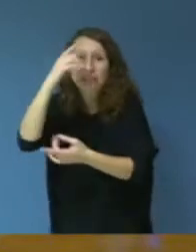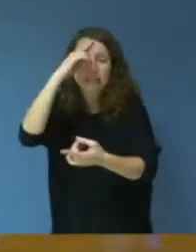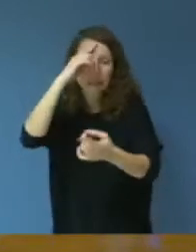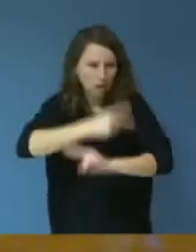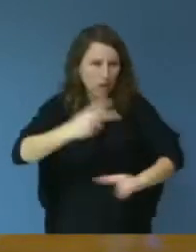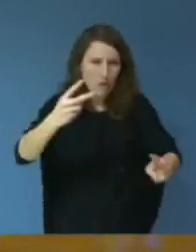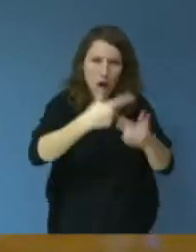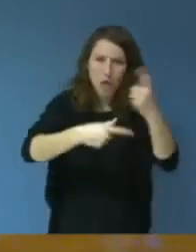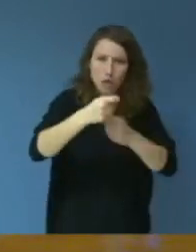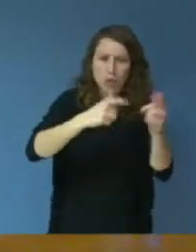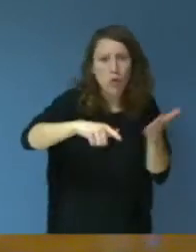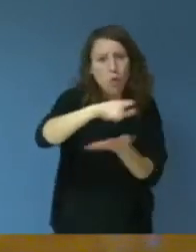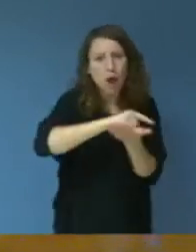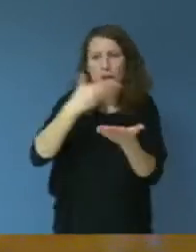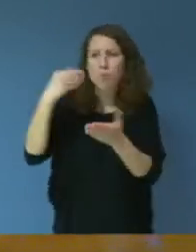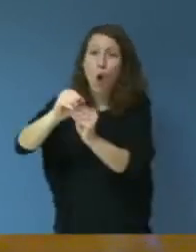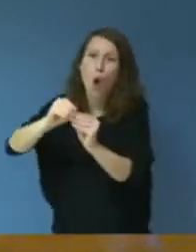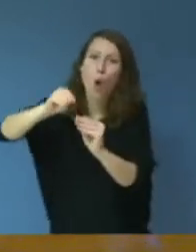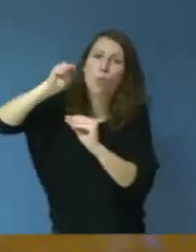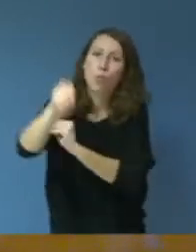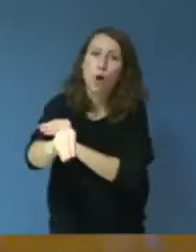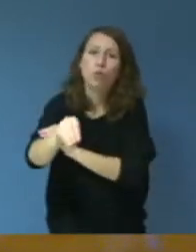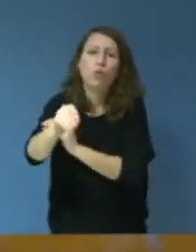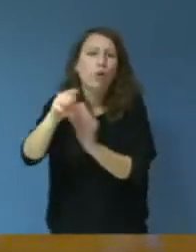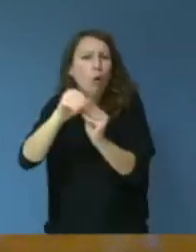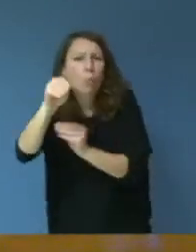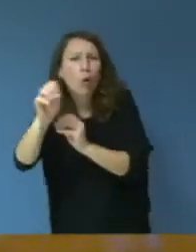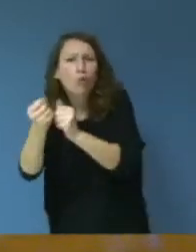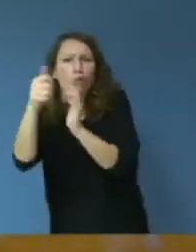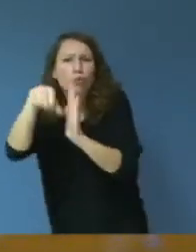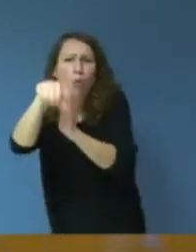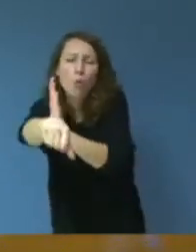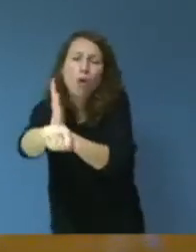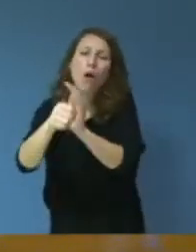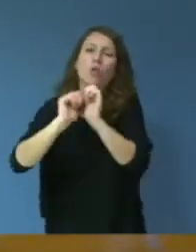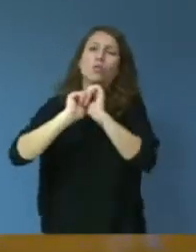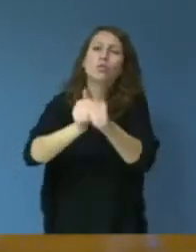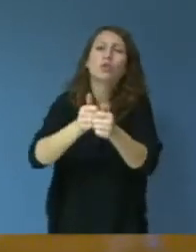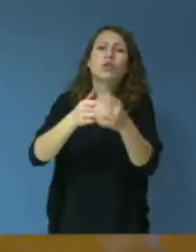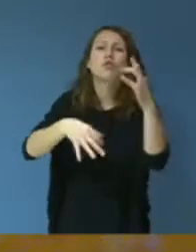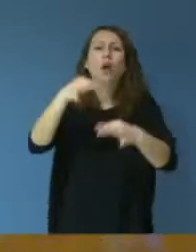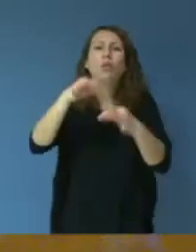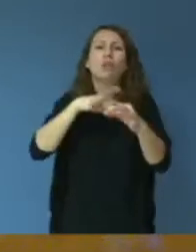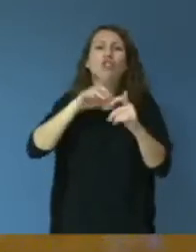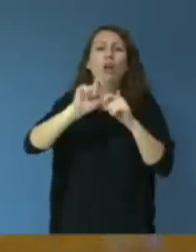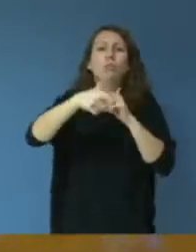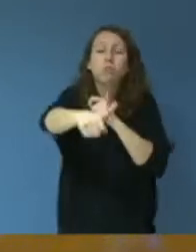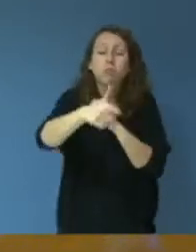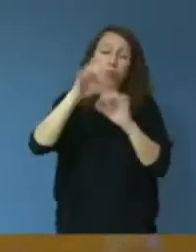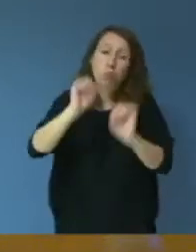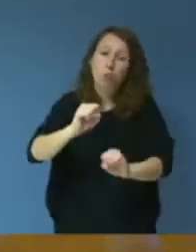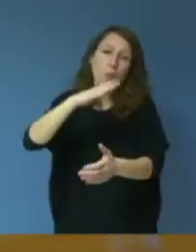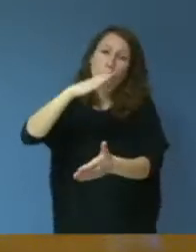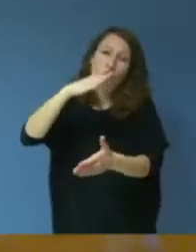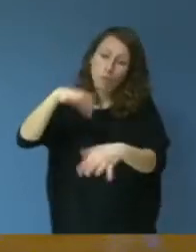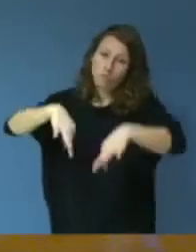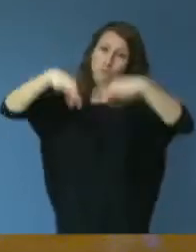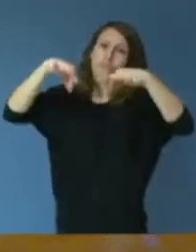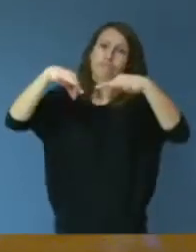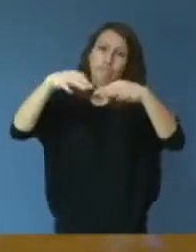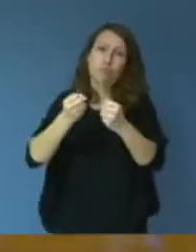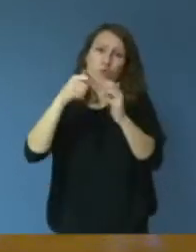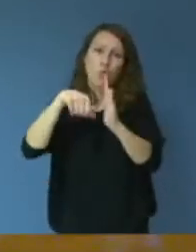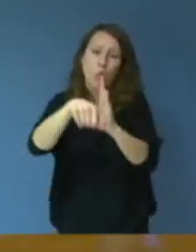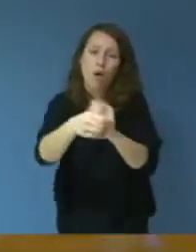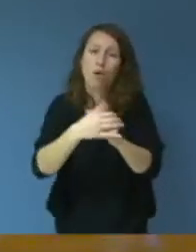moins de reporter de quelques mois les engagements juridiques de certaines opérations. Et je crois que c'est d'autant plus important que vous avez signalé que nous sommes en train